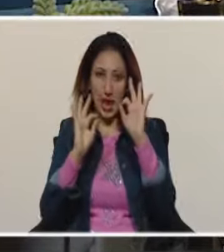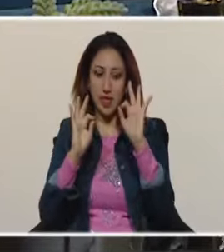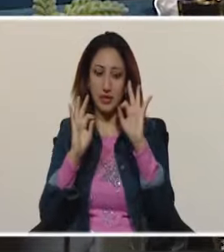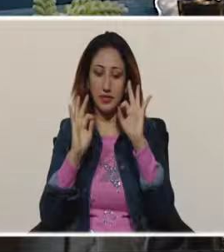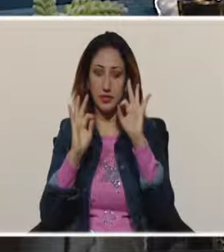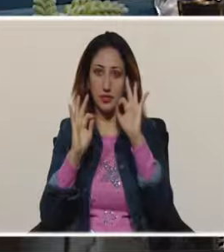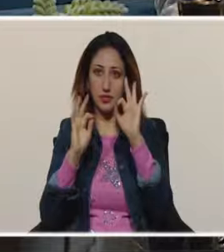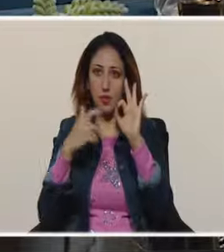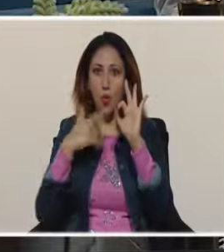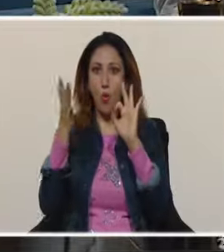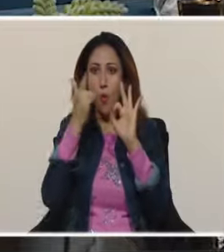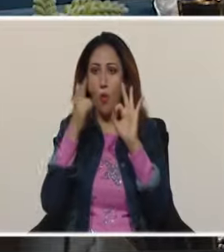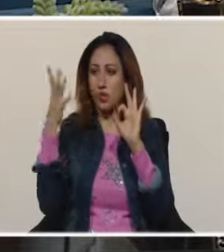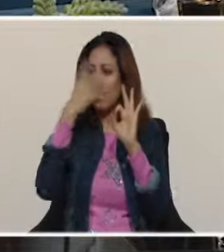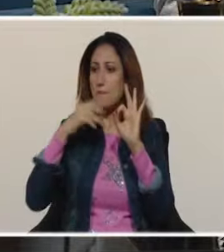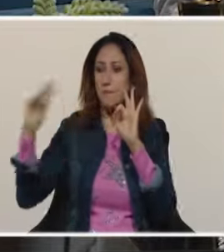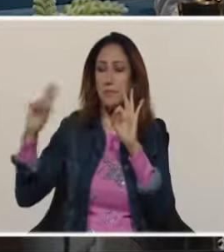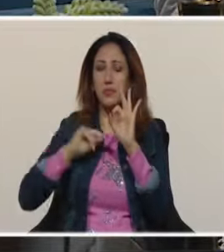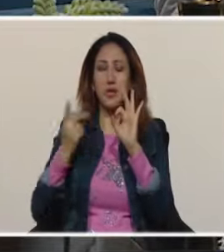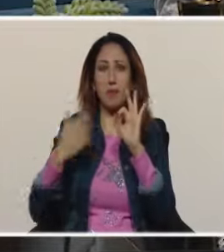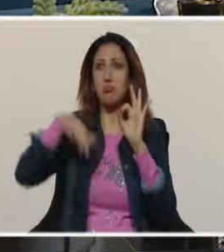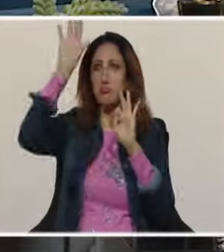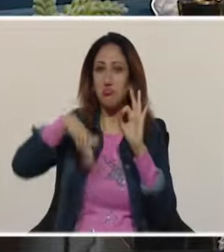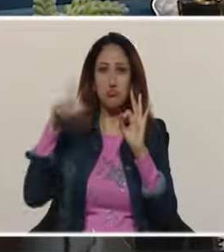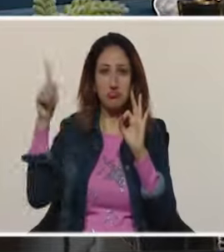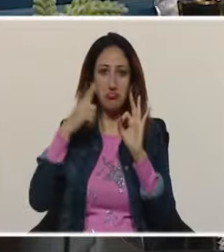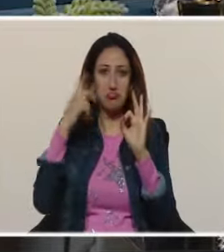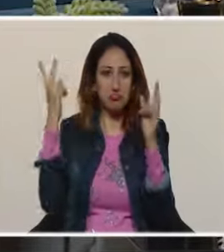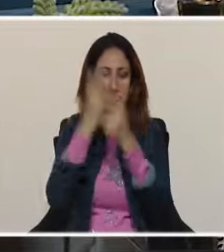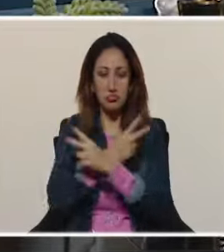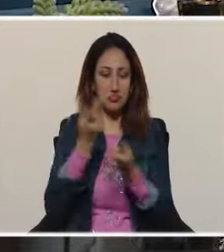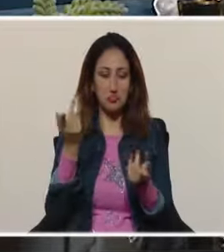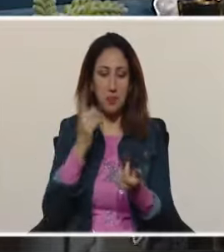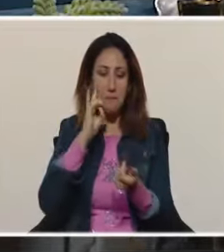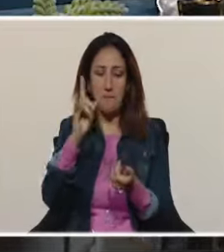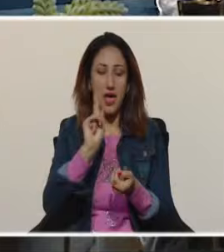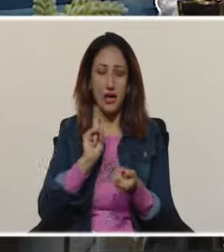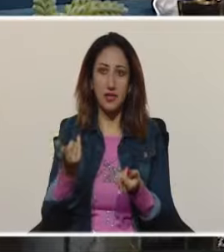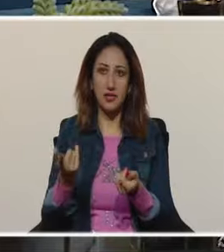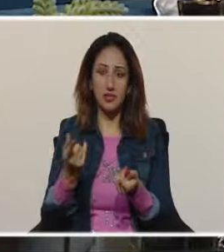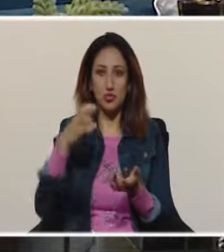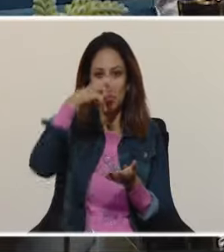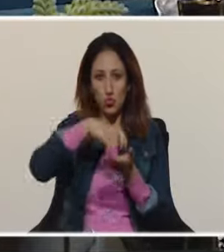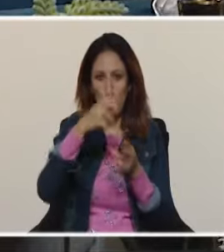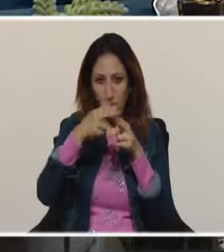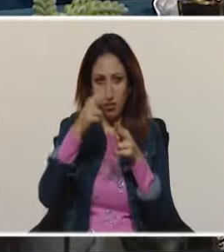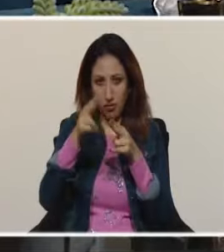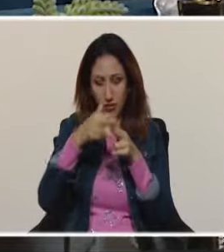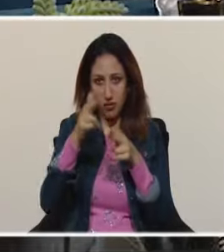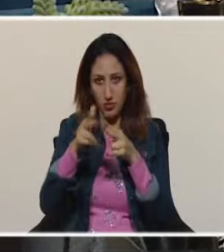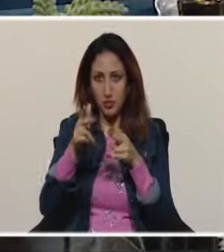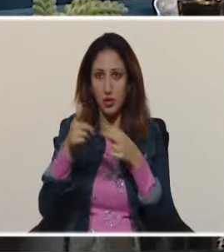ونجلاء هنتعامل كاننا واحد. قالت لي ازاي يا بنتي بتتكلمي ازاي؟ قلت لها اعملي اللي بقولك عليه. فعلا كتبت العقد على اساس ان احنا 3 بنات، جينا بعدها